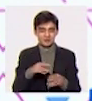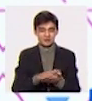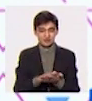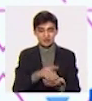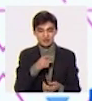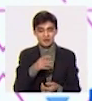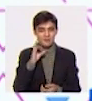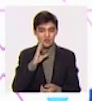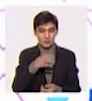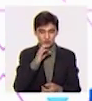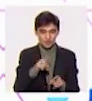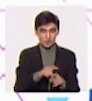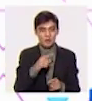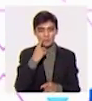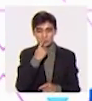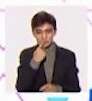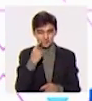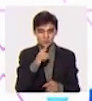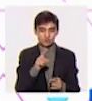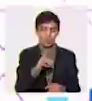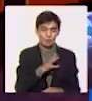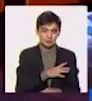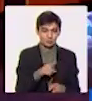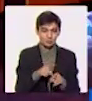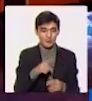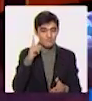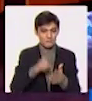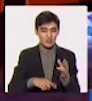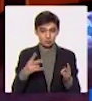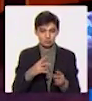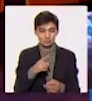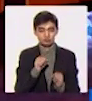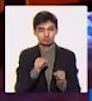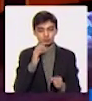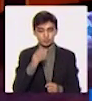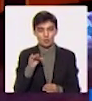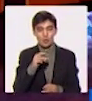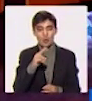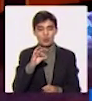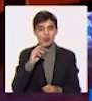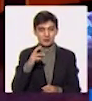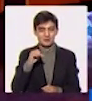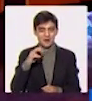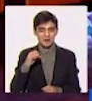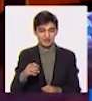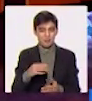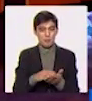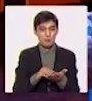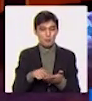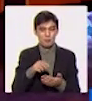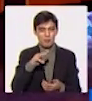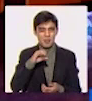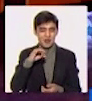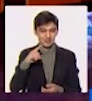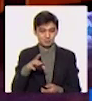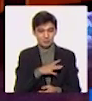сенуіңіз керек. Сіз оксалин майын жағасыз ба, басқа май жағасыз ба, ең бастысы сенім. То есть оксалиновая мазь, его научные там